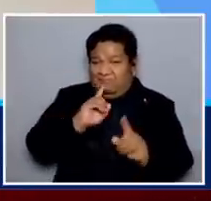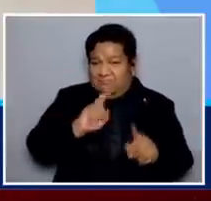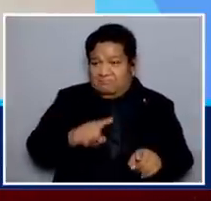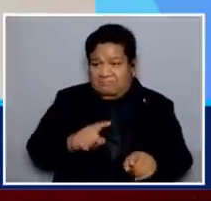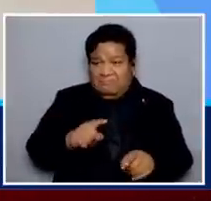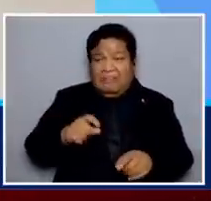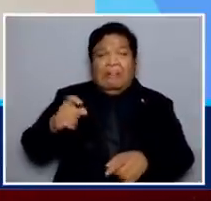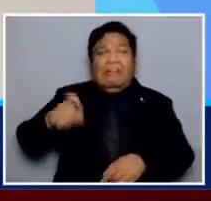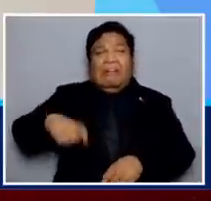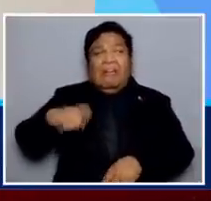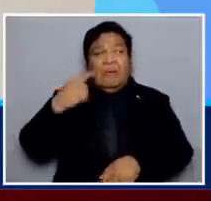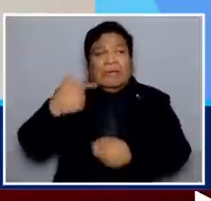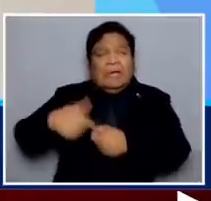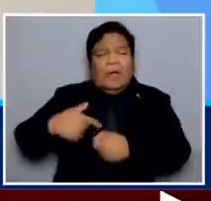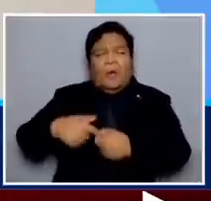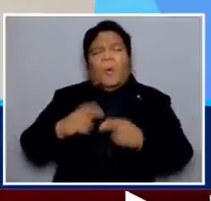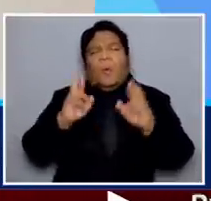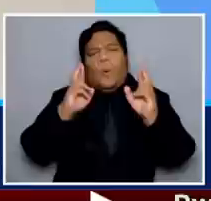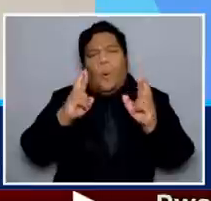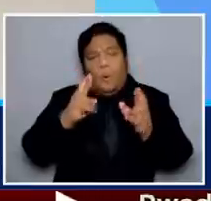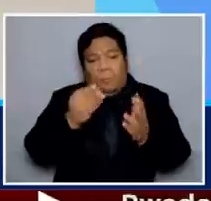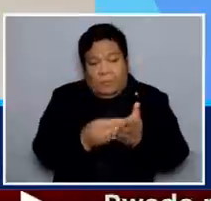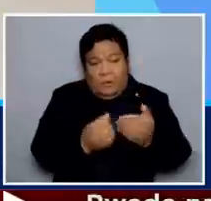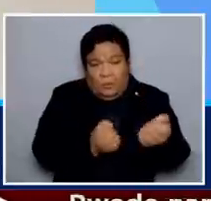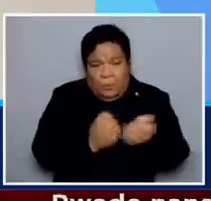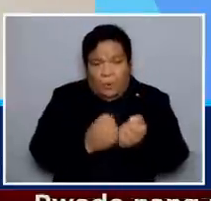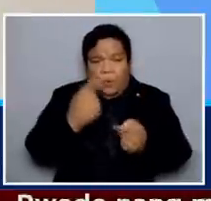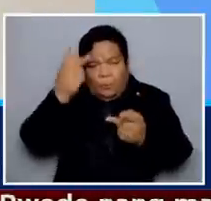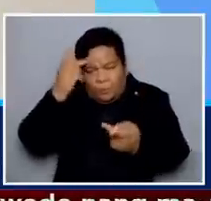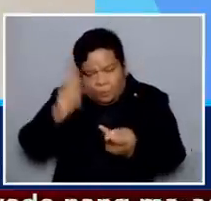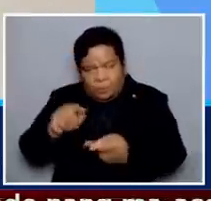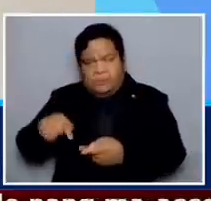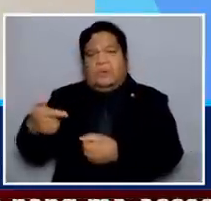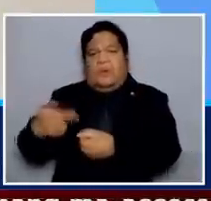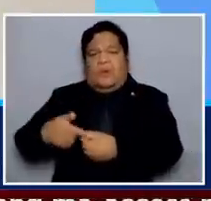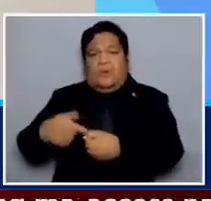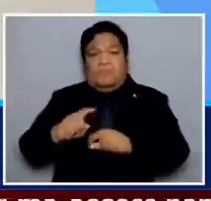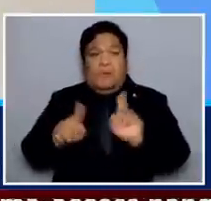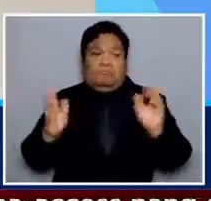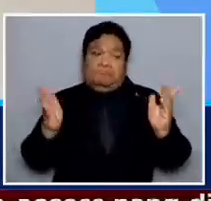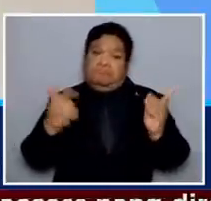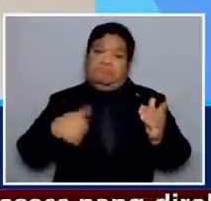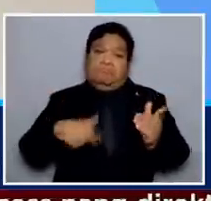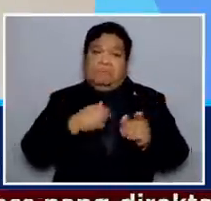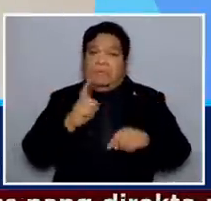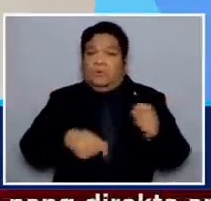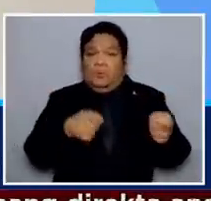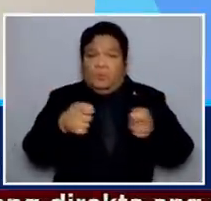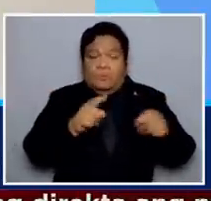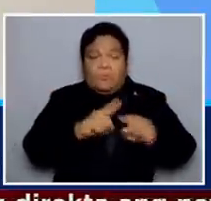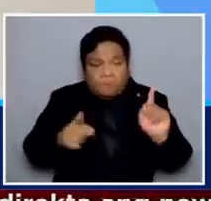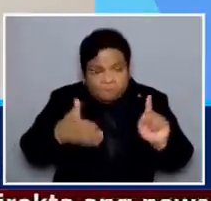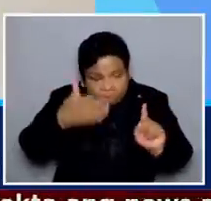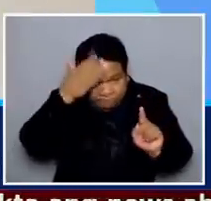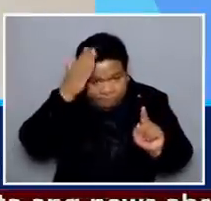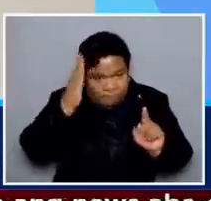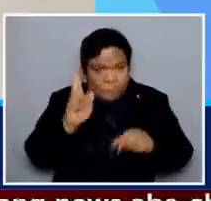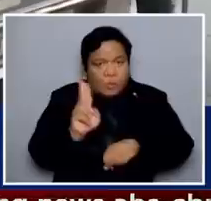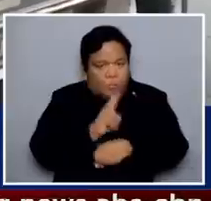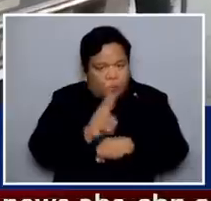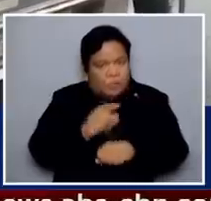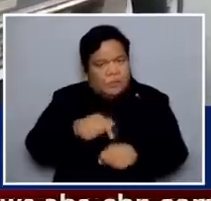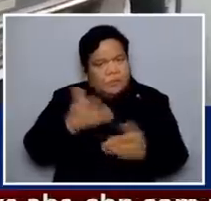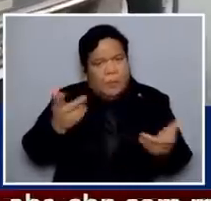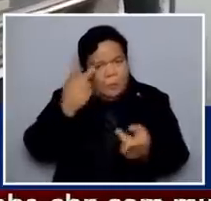po, doon sa intended po. But we really cannot control them. Ang atin lang po ay pakikiusap. Use it as intended po